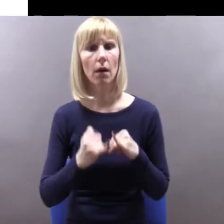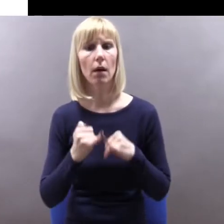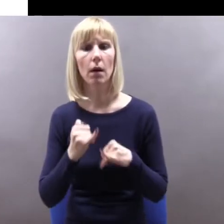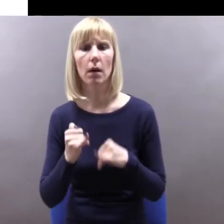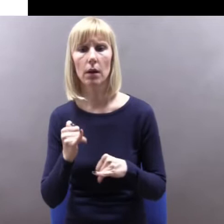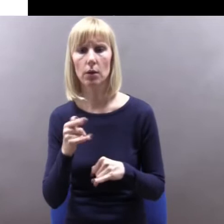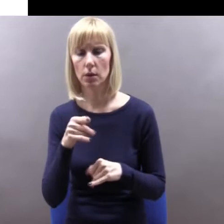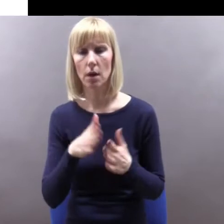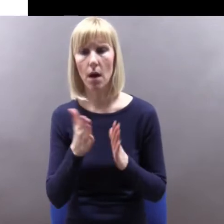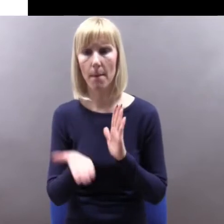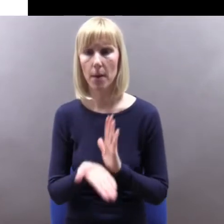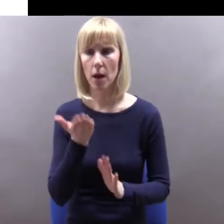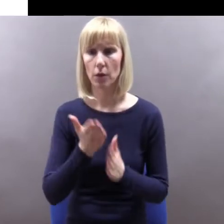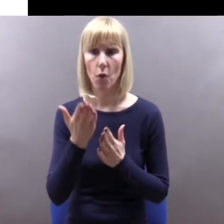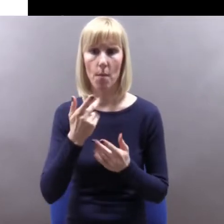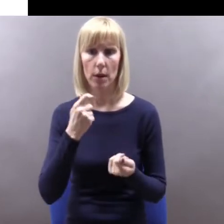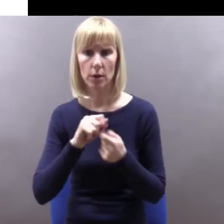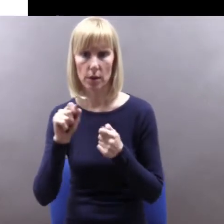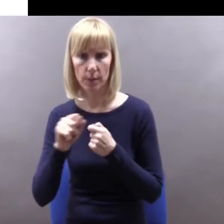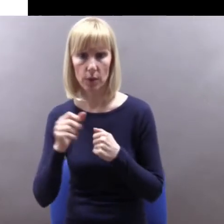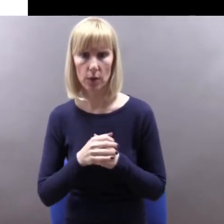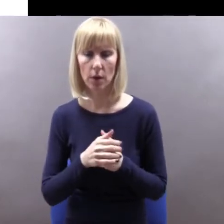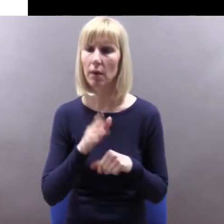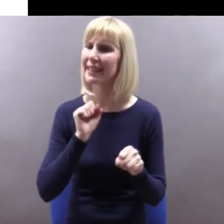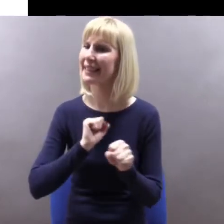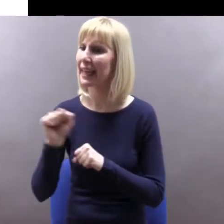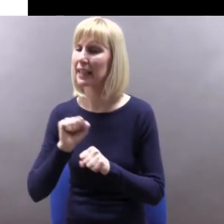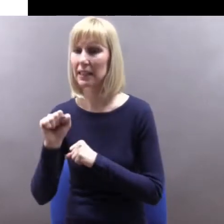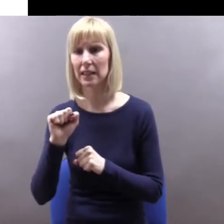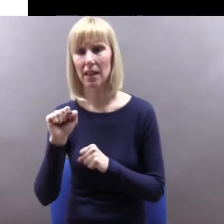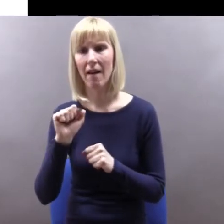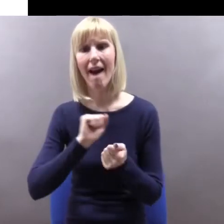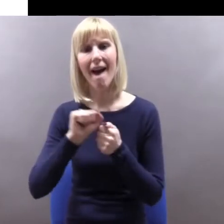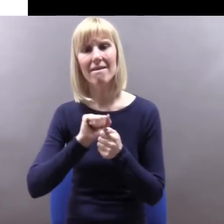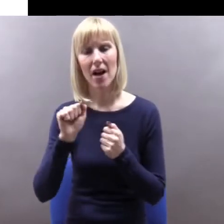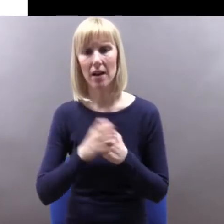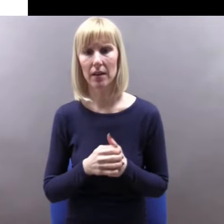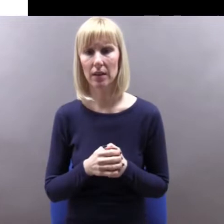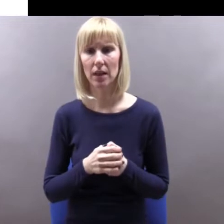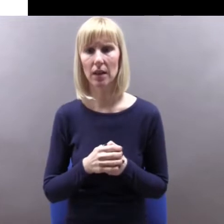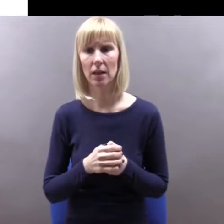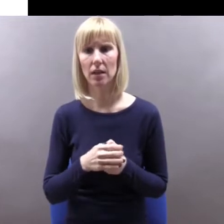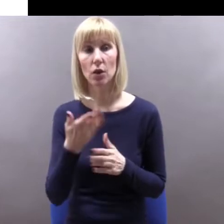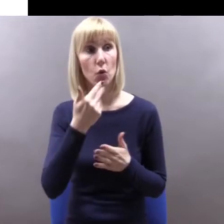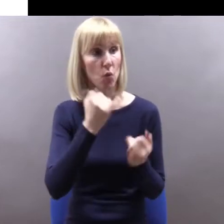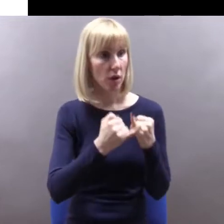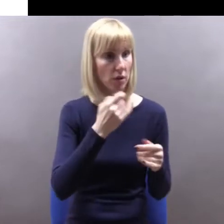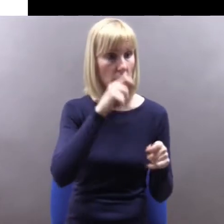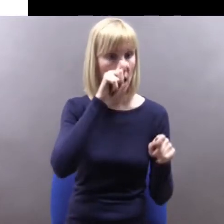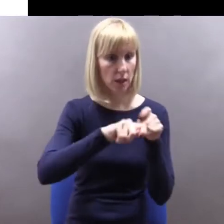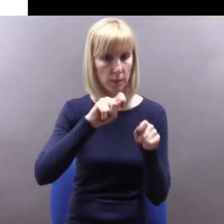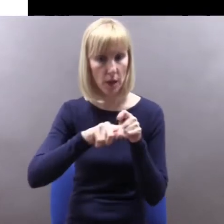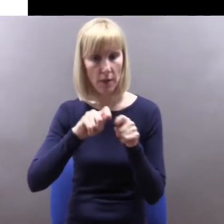sprawdzeniu była od razu wrzucona informacja na stronę, że mamy awarię albo na poziomie -1, albo na poziomie